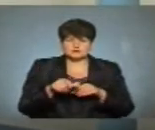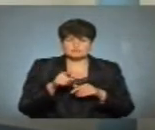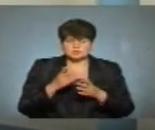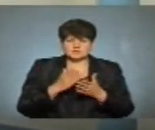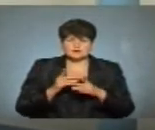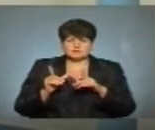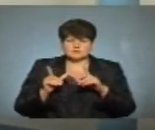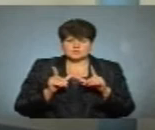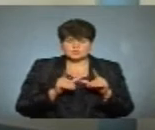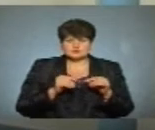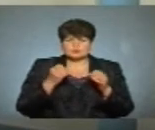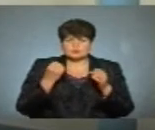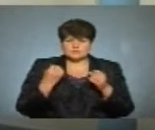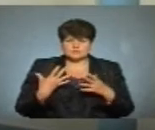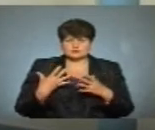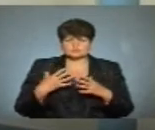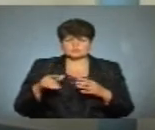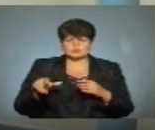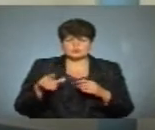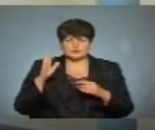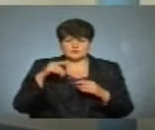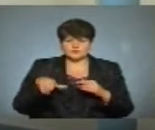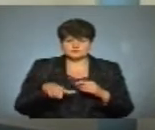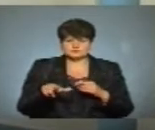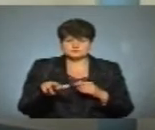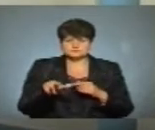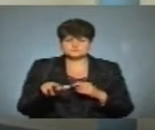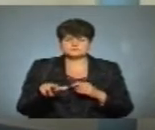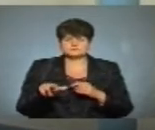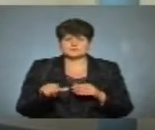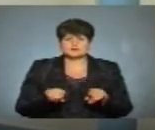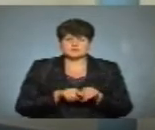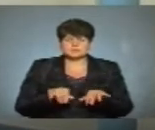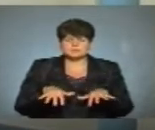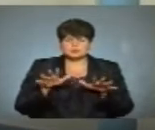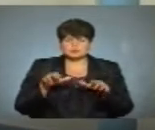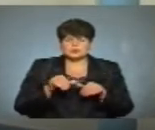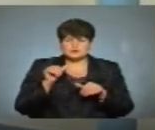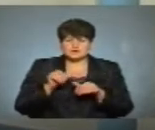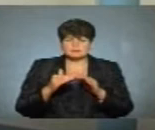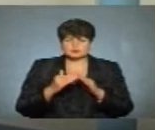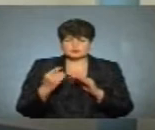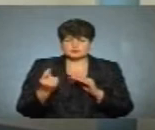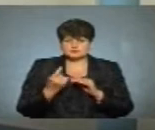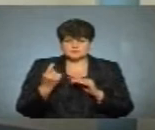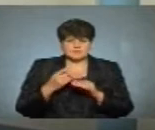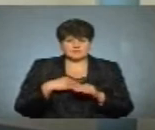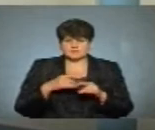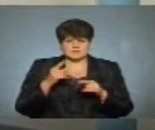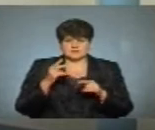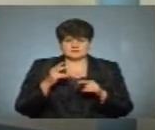проїзними, просто накрито водою дорожне покриття. Також підтоплення окремих домогосподарств, але не